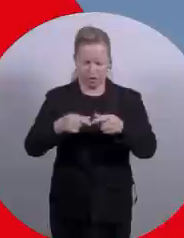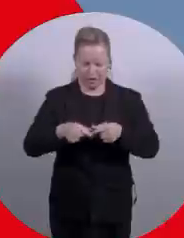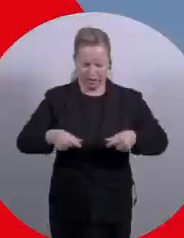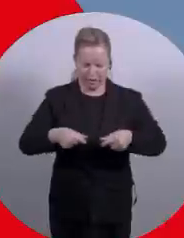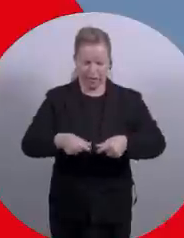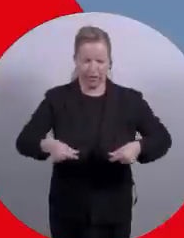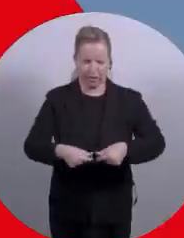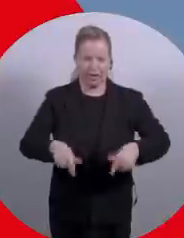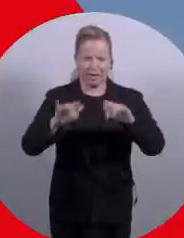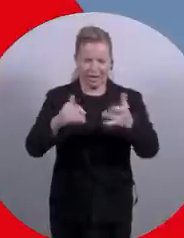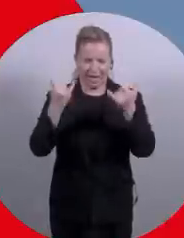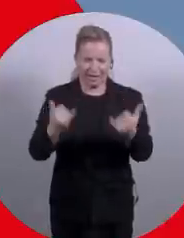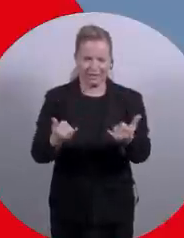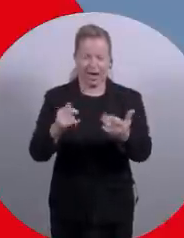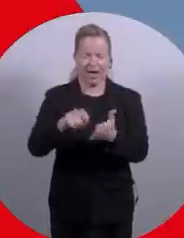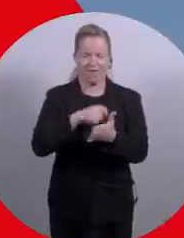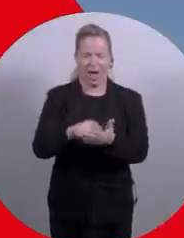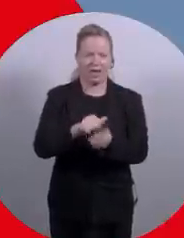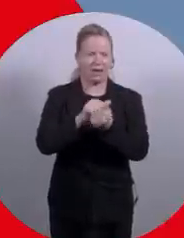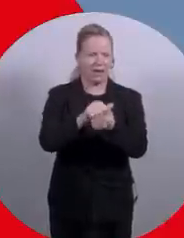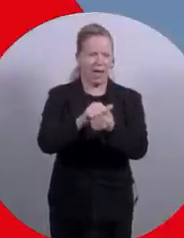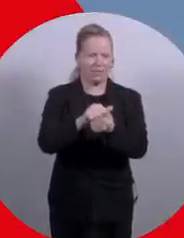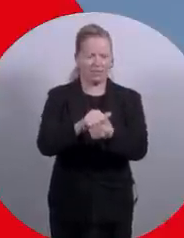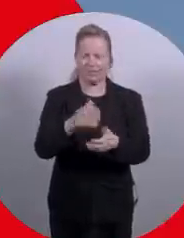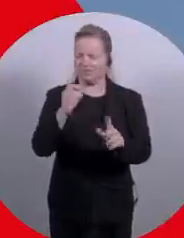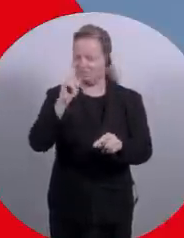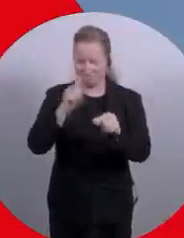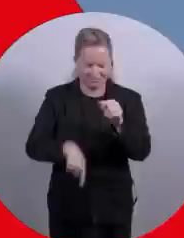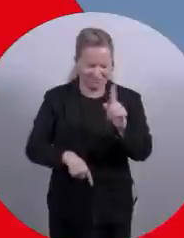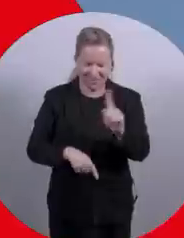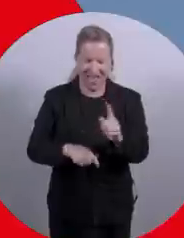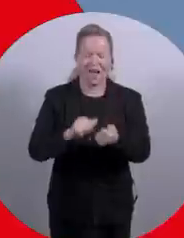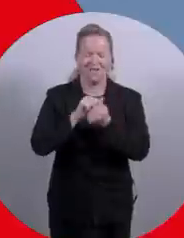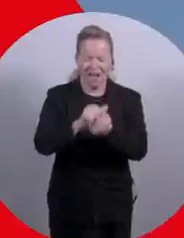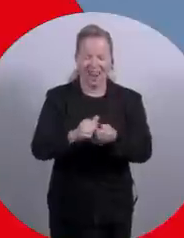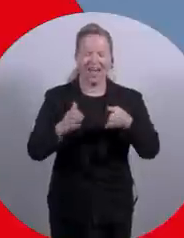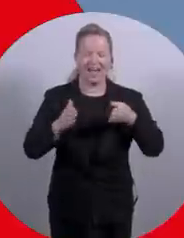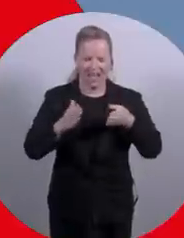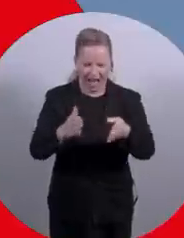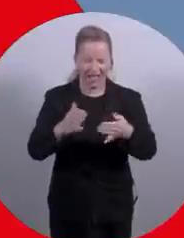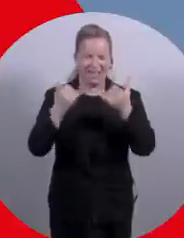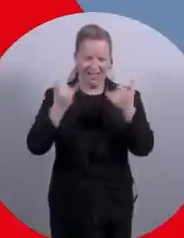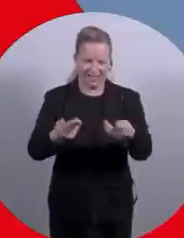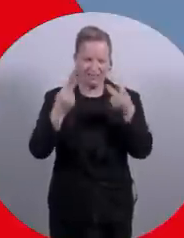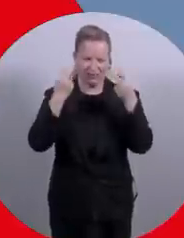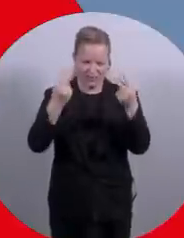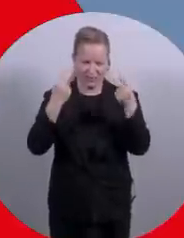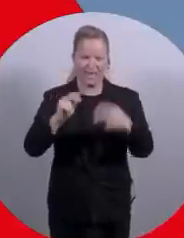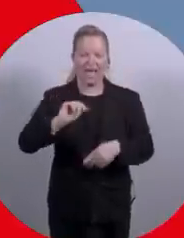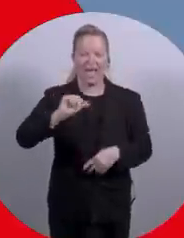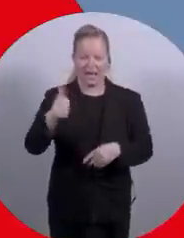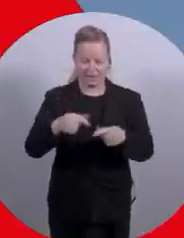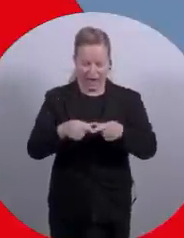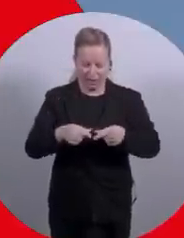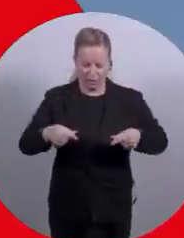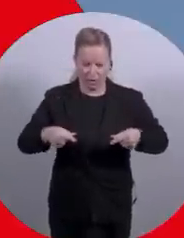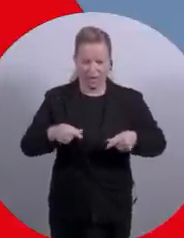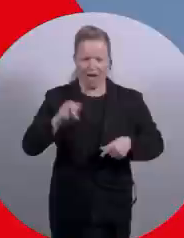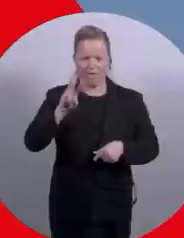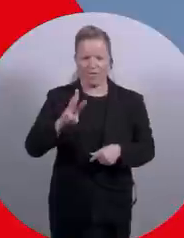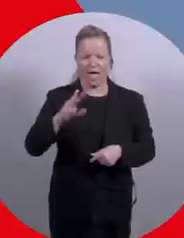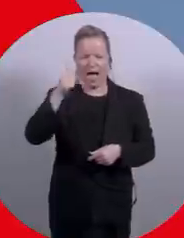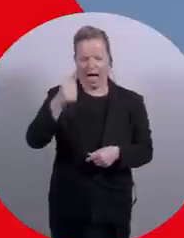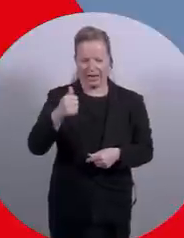Wahlkampf Wahlkampf sowie schon frei Gang wird der erste Abschnitt sein W1